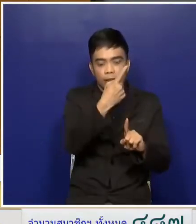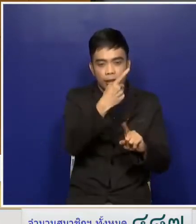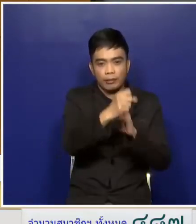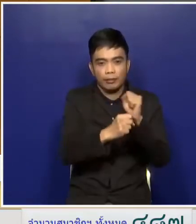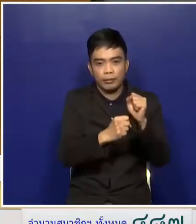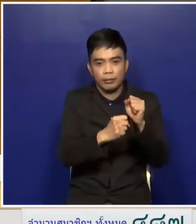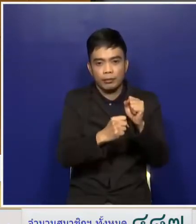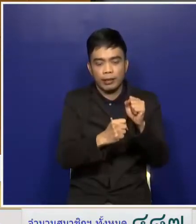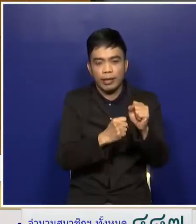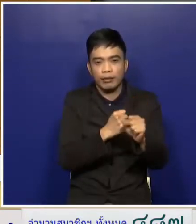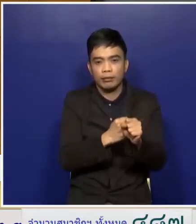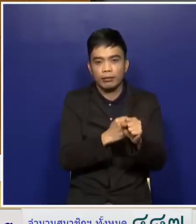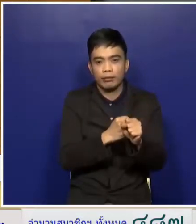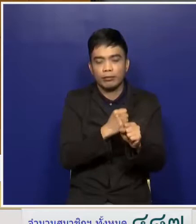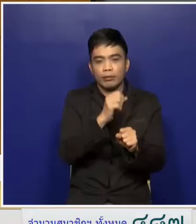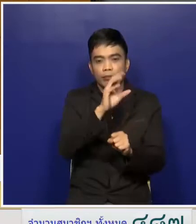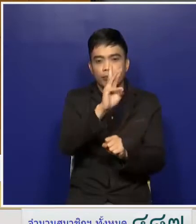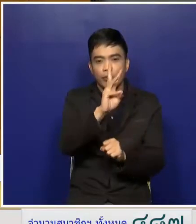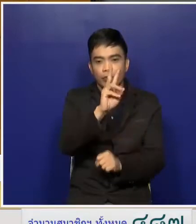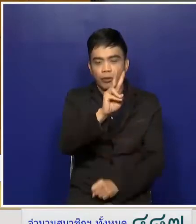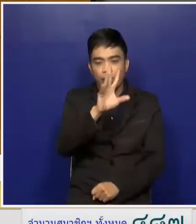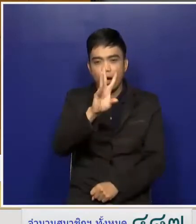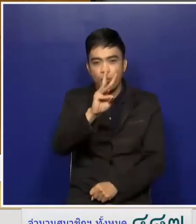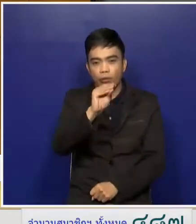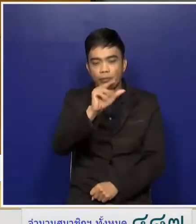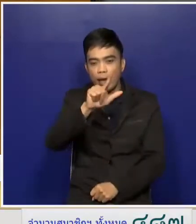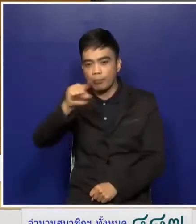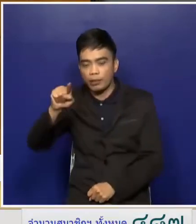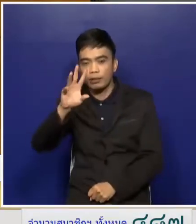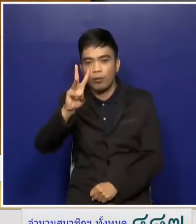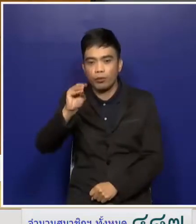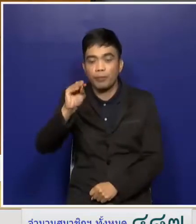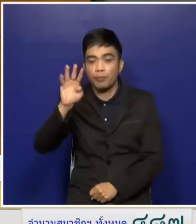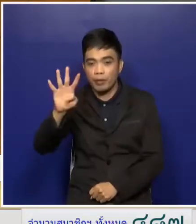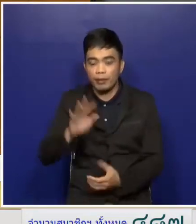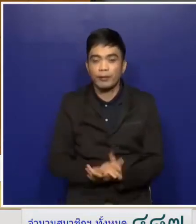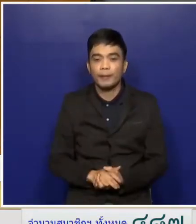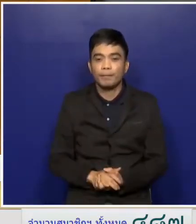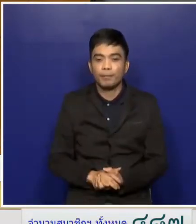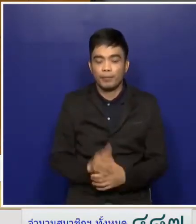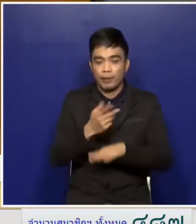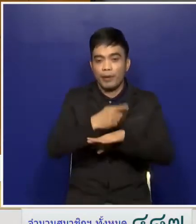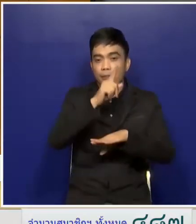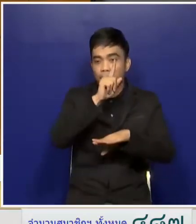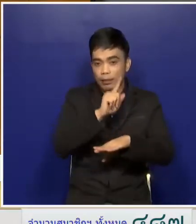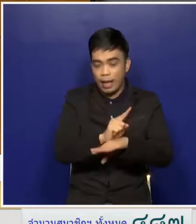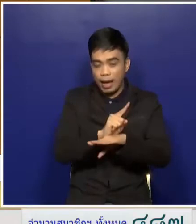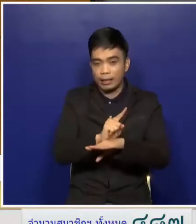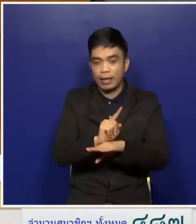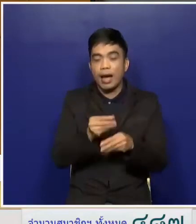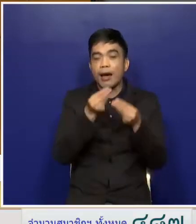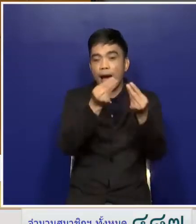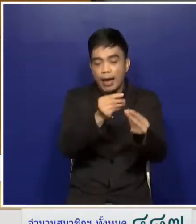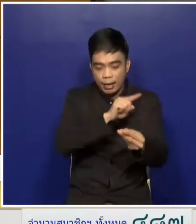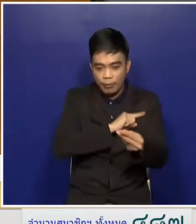จนถงวันที่ 31 มีนาคม 2,564และในเรื่องนี้ท่านประทานกให้มีการติดตามผลการดเนน